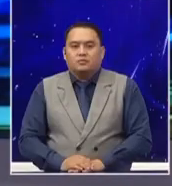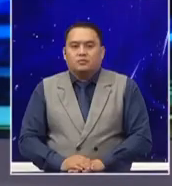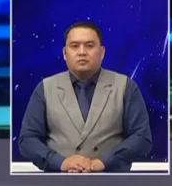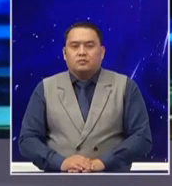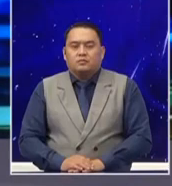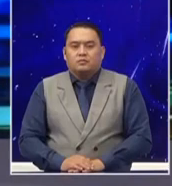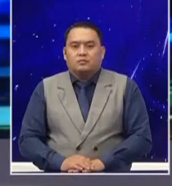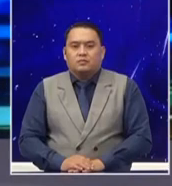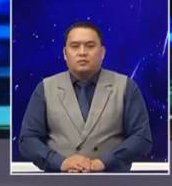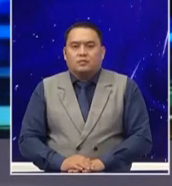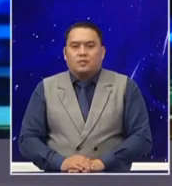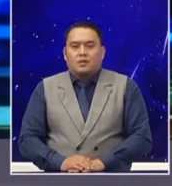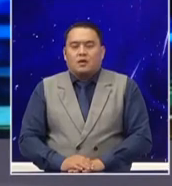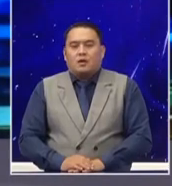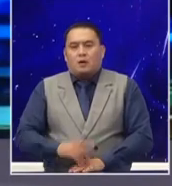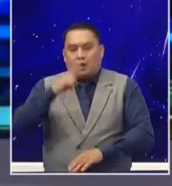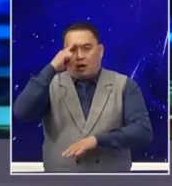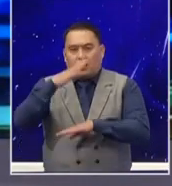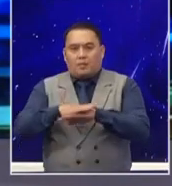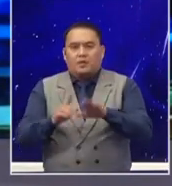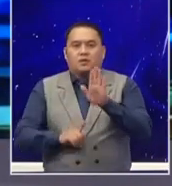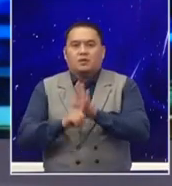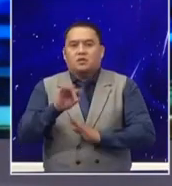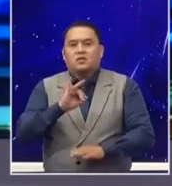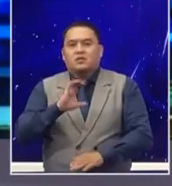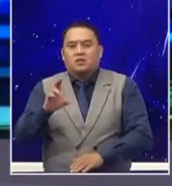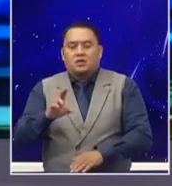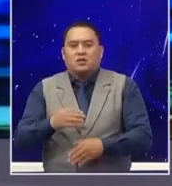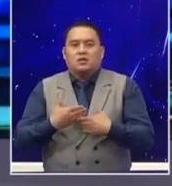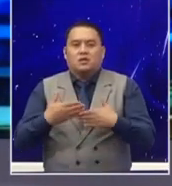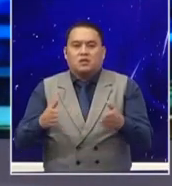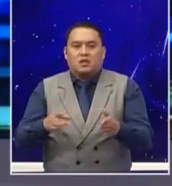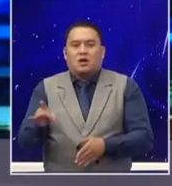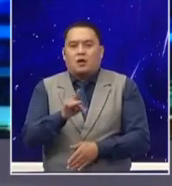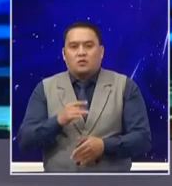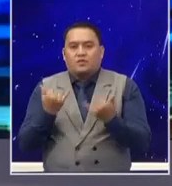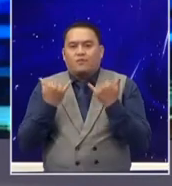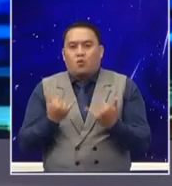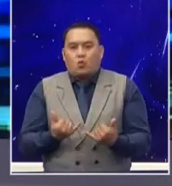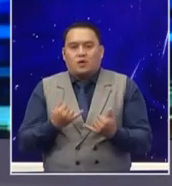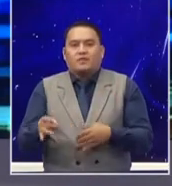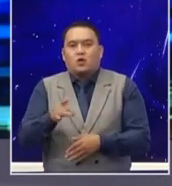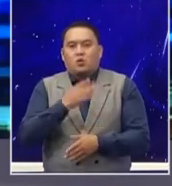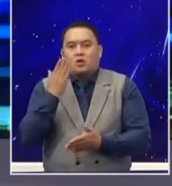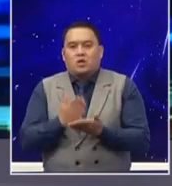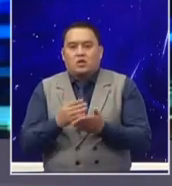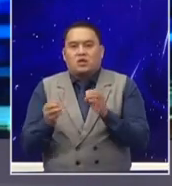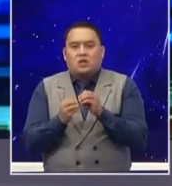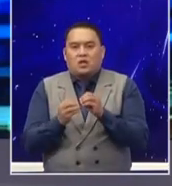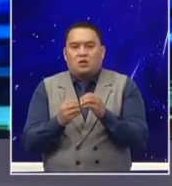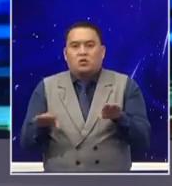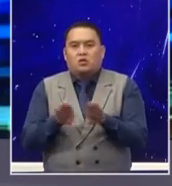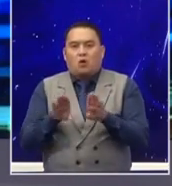К другим темам. Сервисный акимат начал работу в селе Иссык Имбекши Казахского района. На сегодняшний день в регионе действует уже